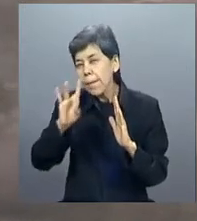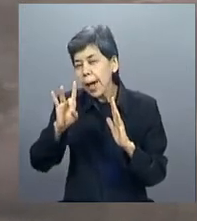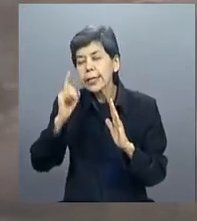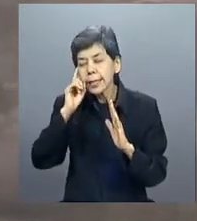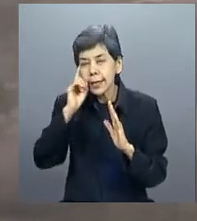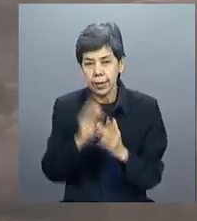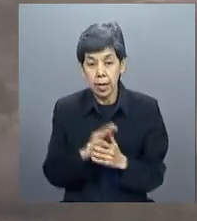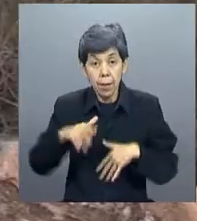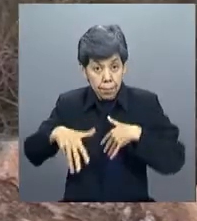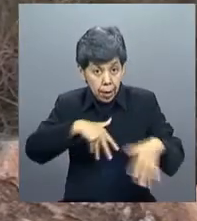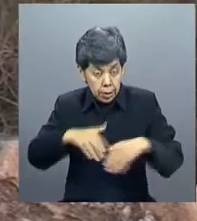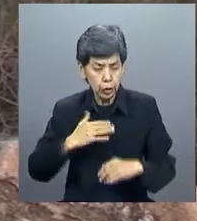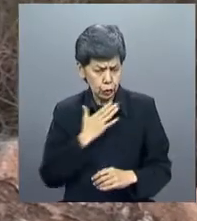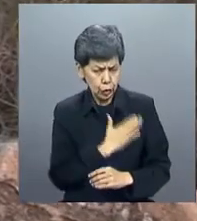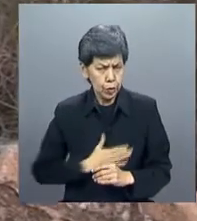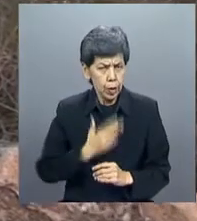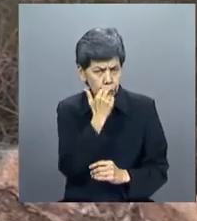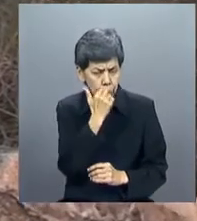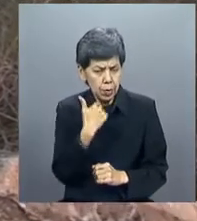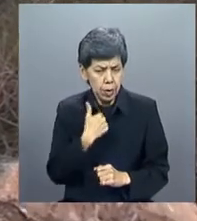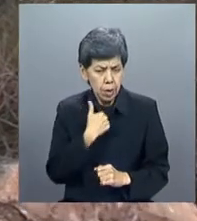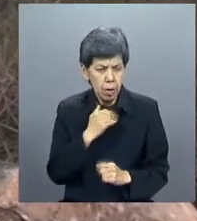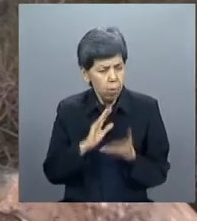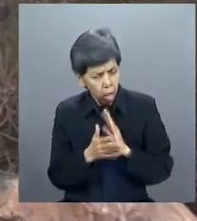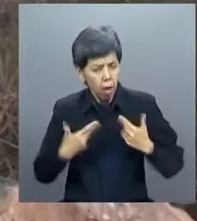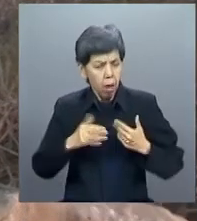ขอให้ประชาชนดูแลสุขภาพเนื่องจากอากาศเปลี่ยนแปลงด้วยครับ